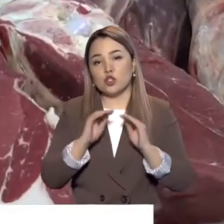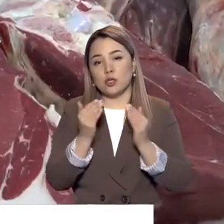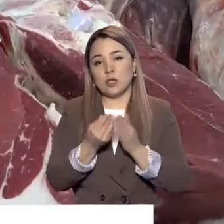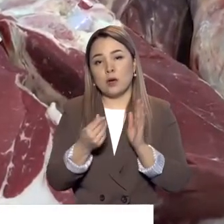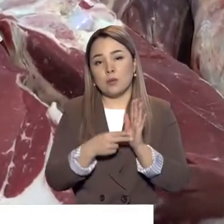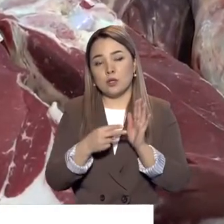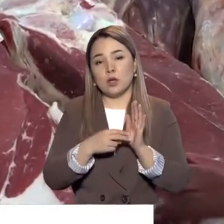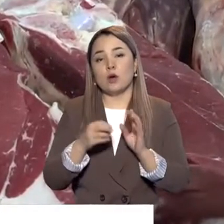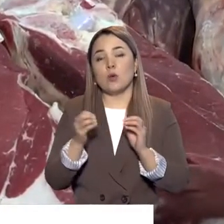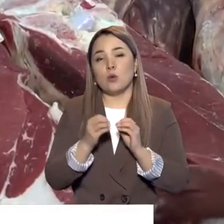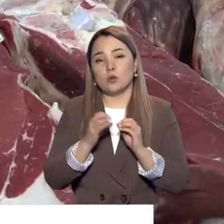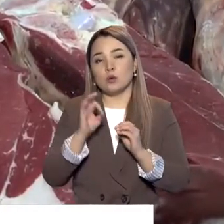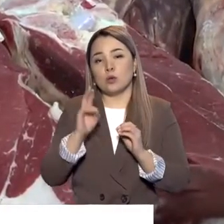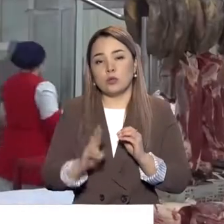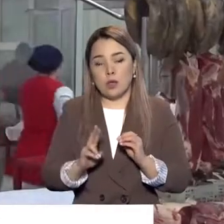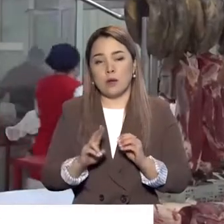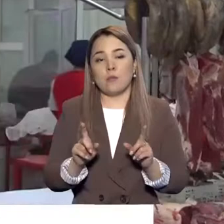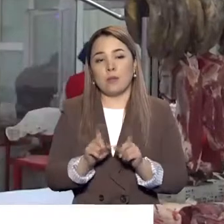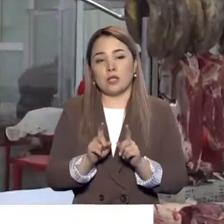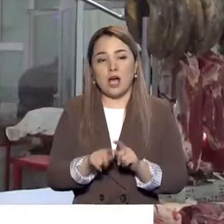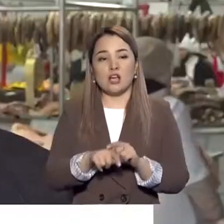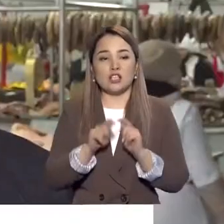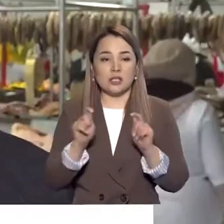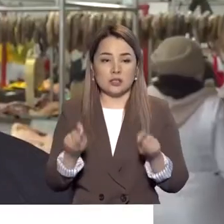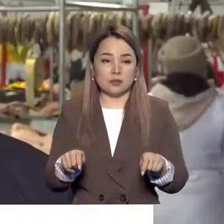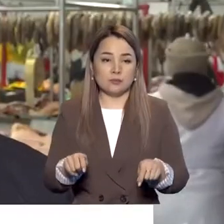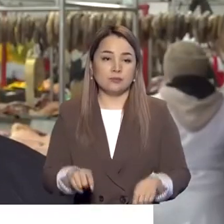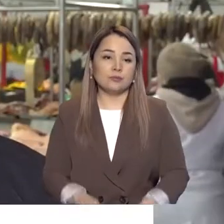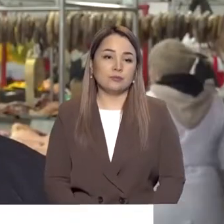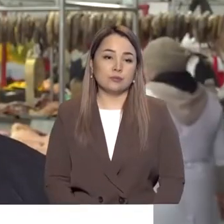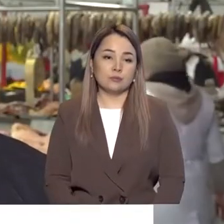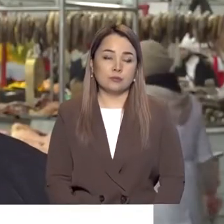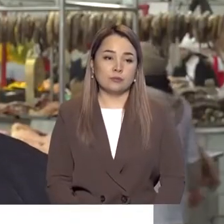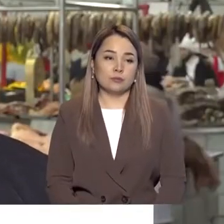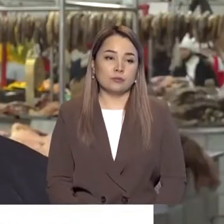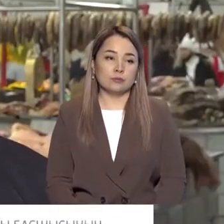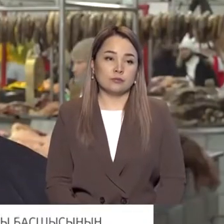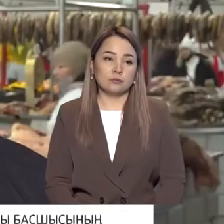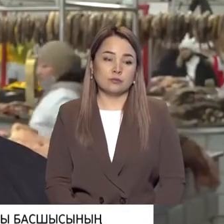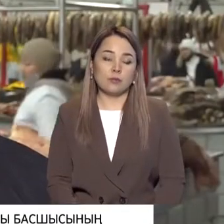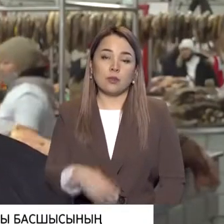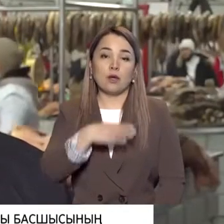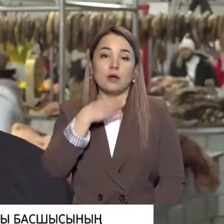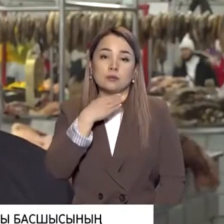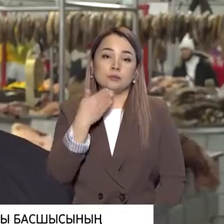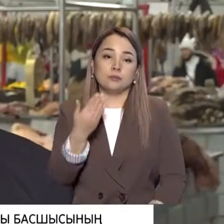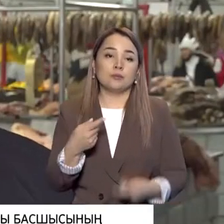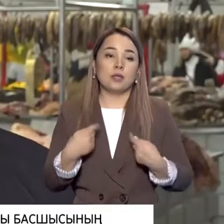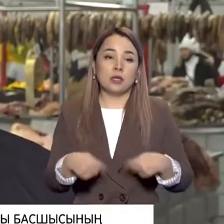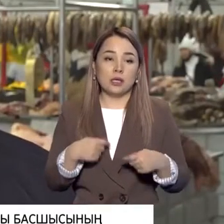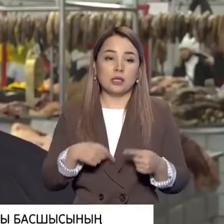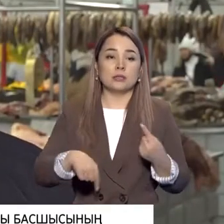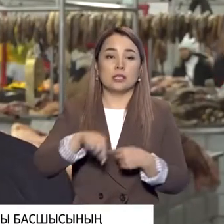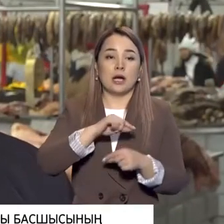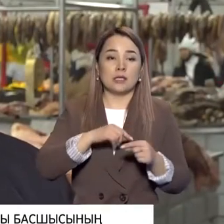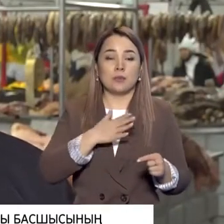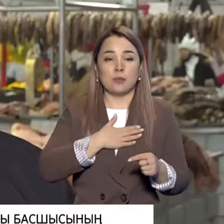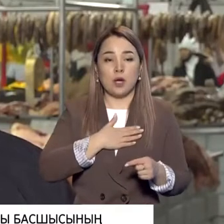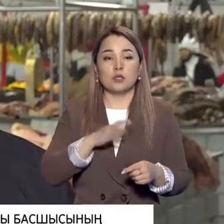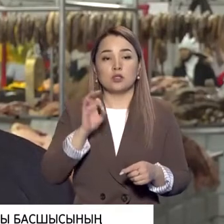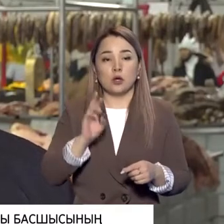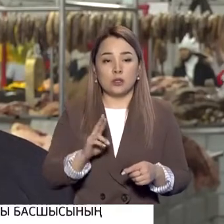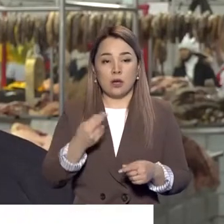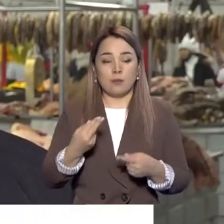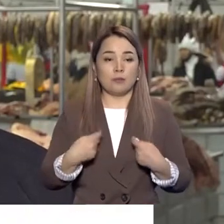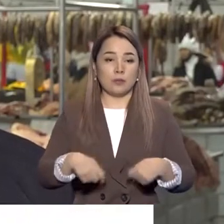10 әлеуметтік дүкен ашылады. Төрт етін 2050 теңгеден сату үшін кәсіпкерлерге біздің әлеуметтік